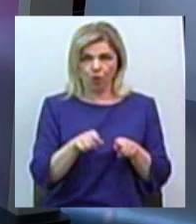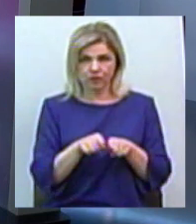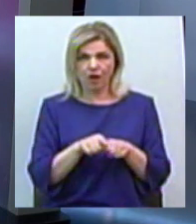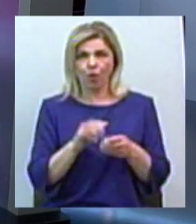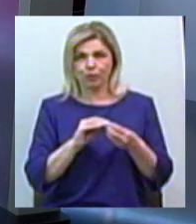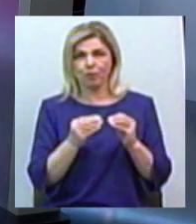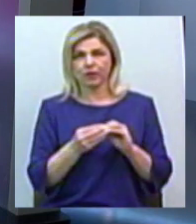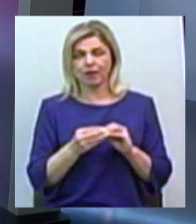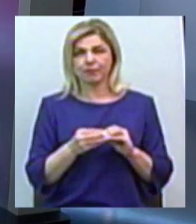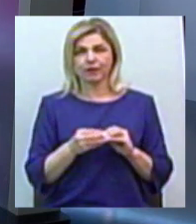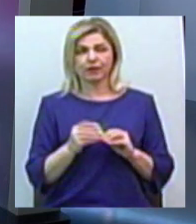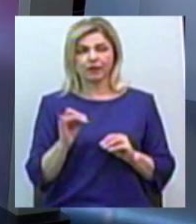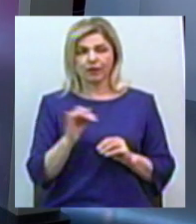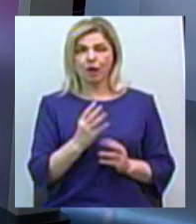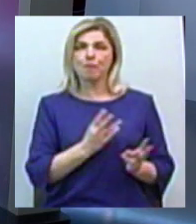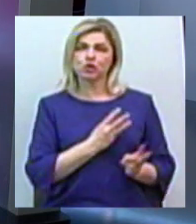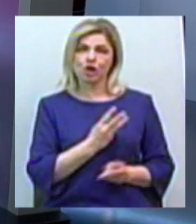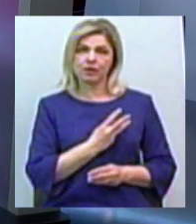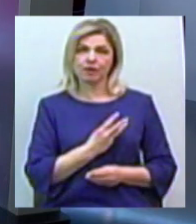і бажання?